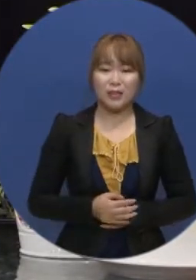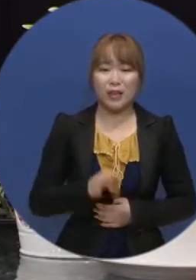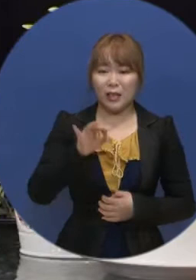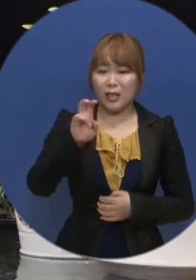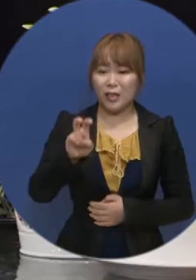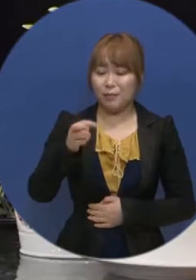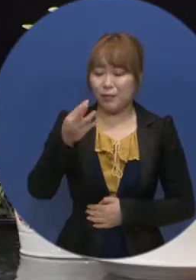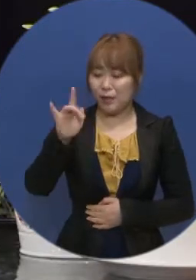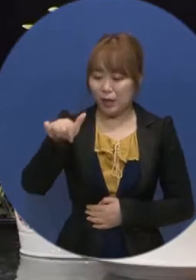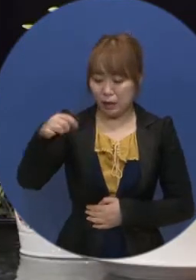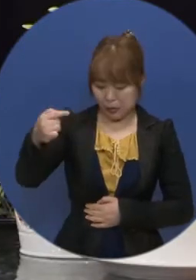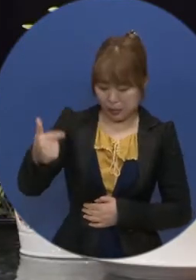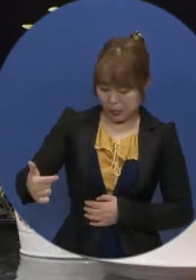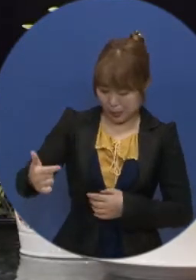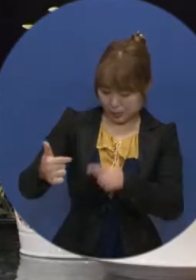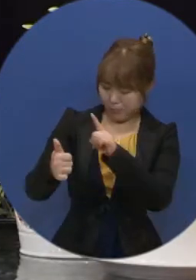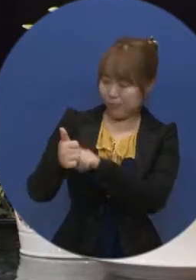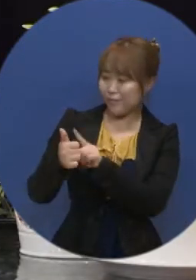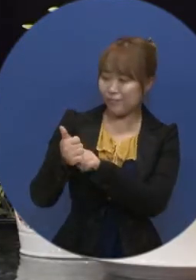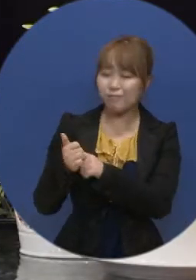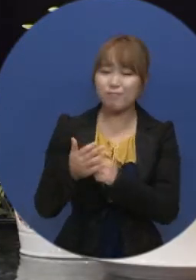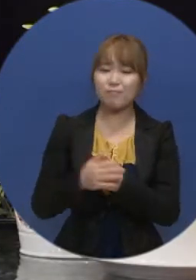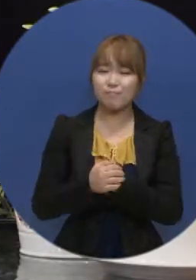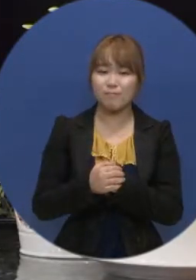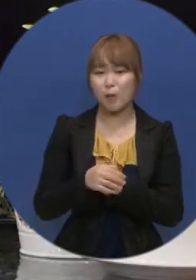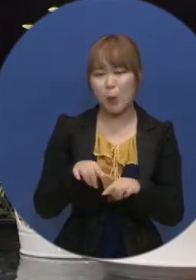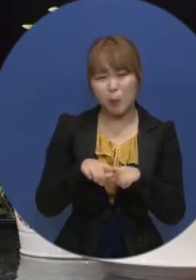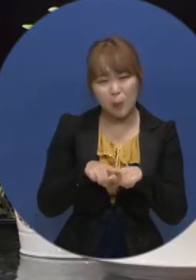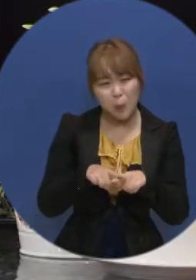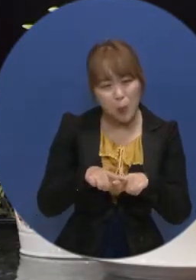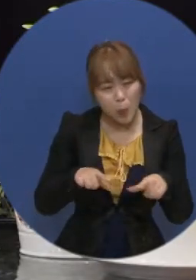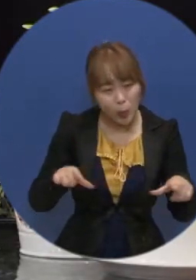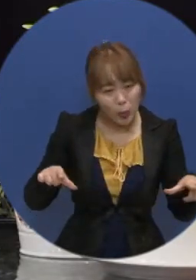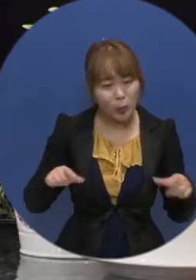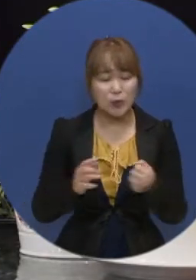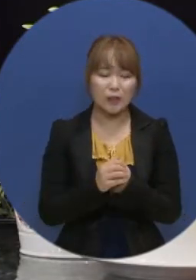임태근 그 아나운서가 보통